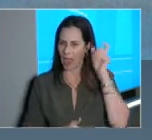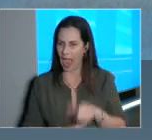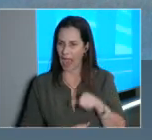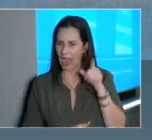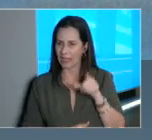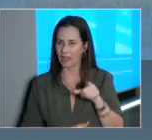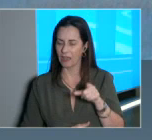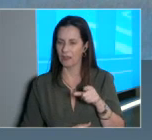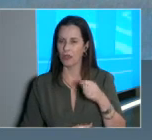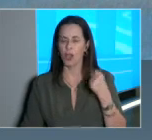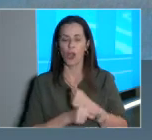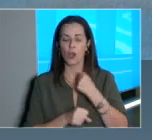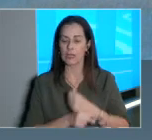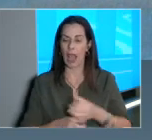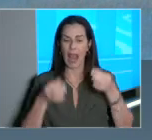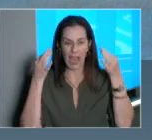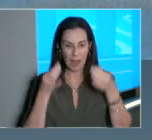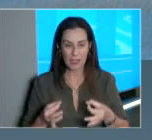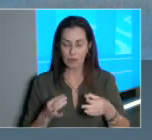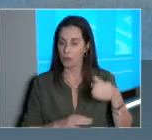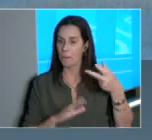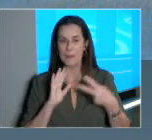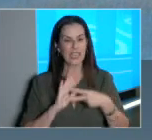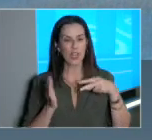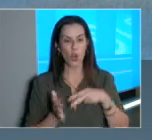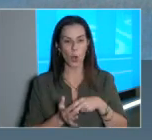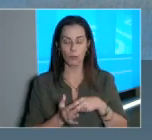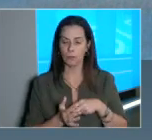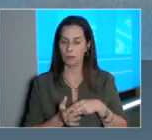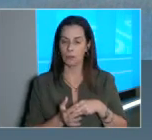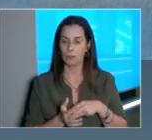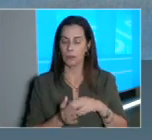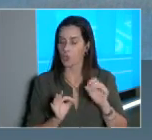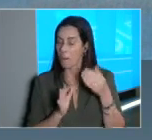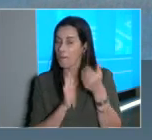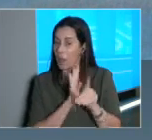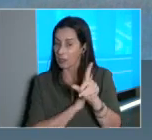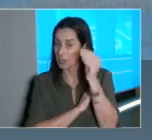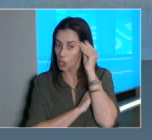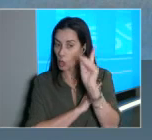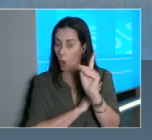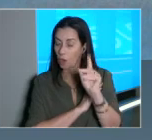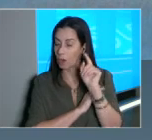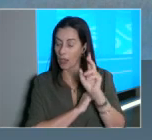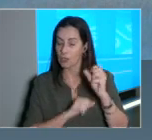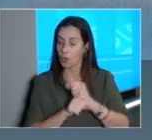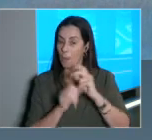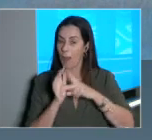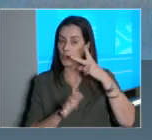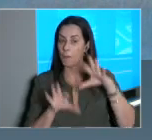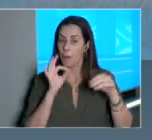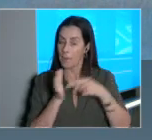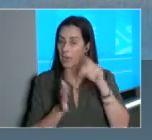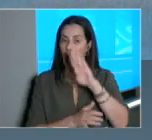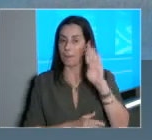אדם מיישם הלכה למעשה מדיניות שמתקפלת, ותזכור, אנחנו הלכנו לבחירות פעם שנייה